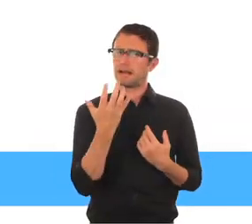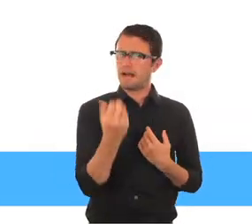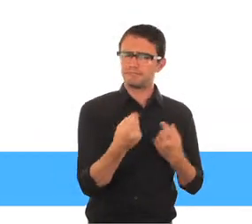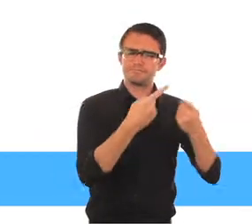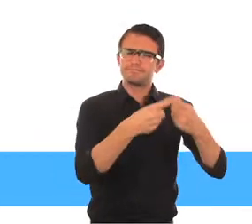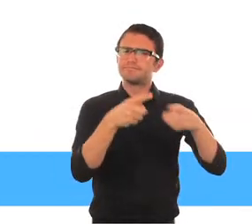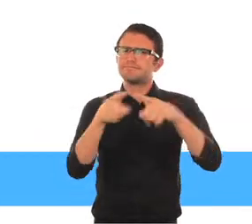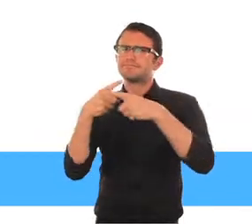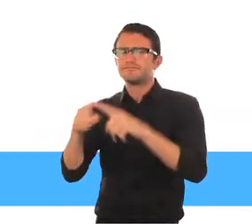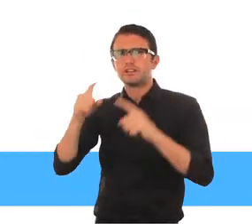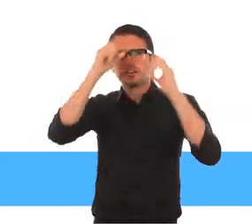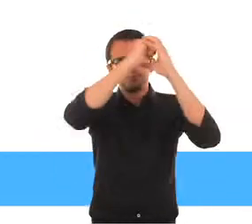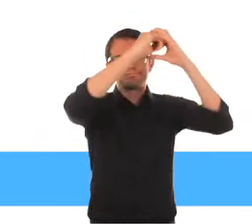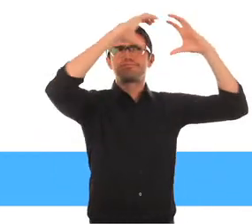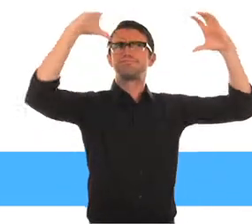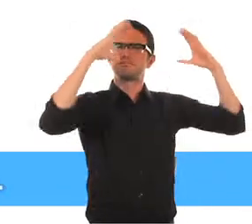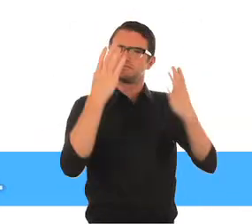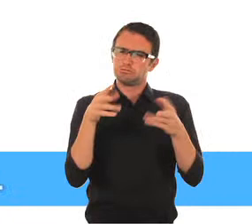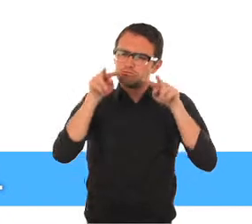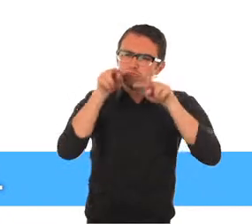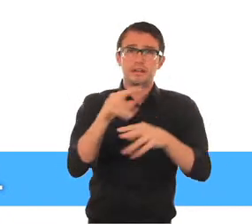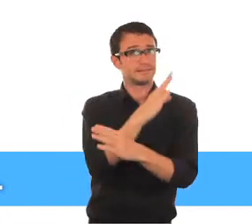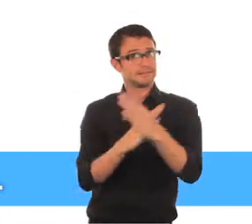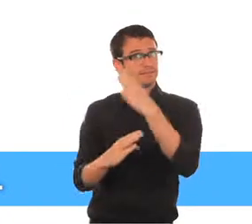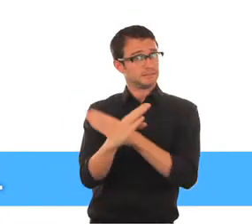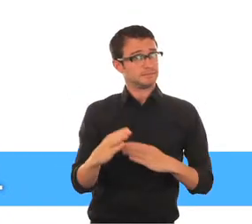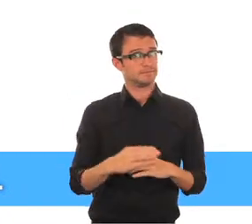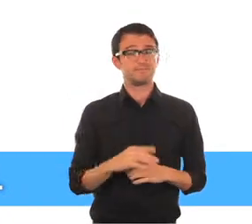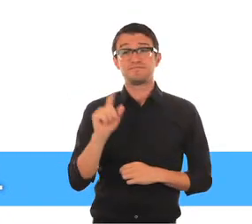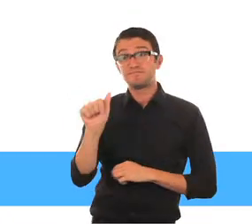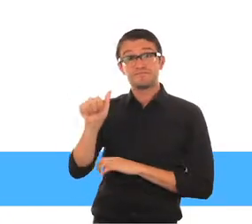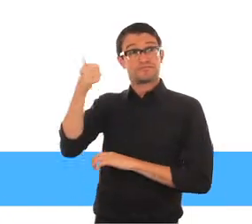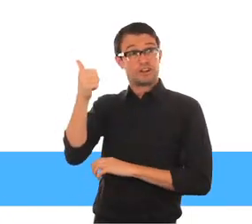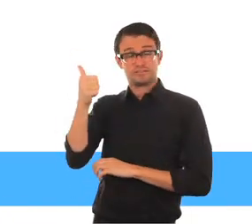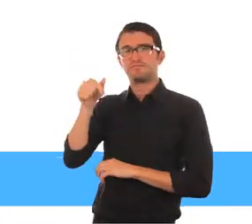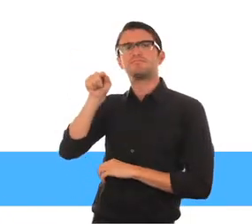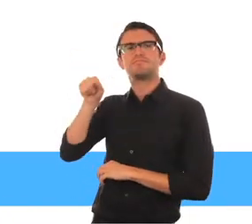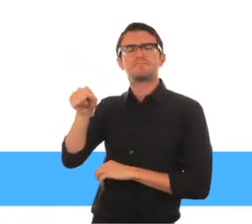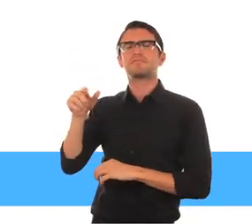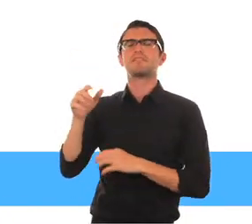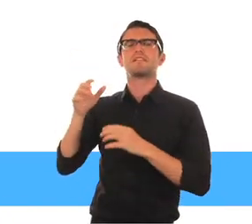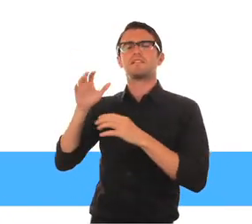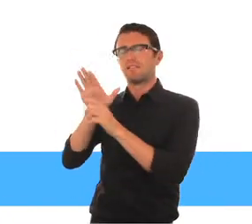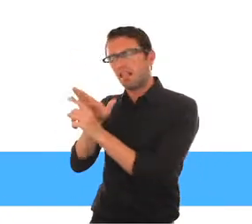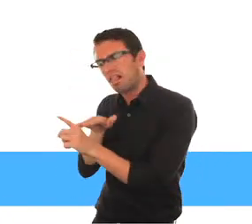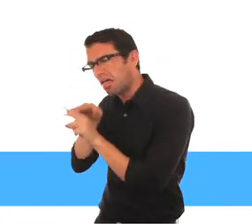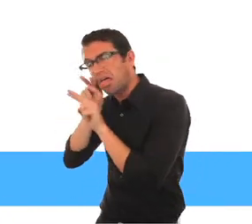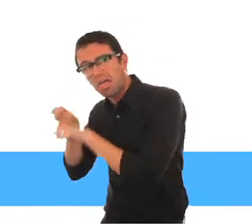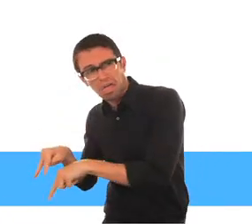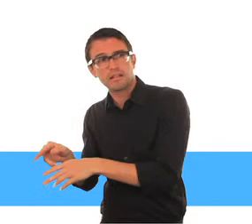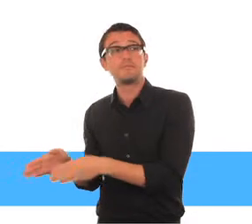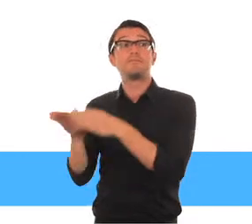Il existe 3 différentes approches ou modèles pour comprendre le handicap. Le modèle charitable, le modèle